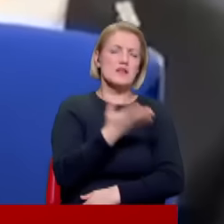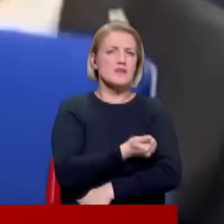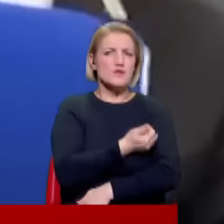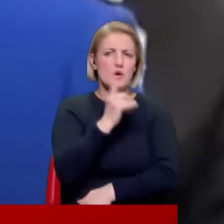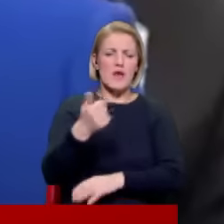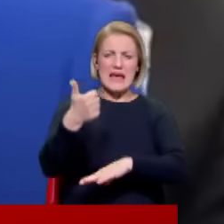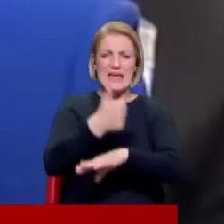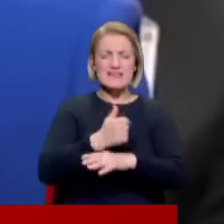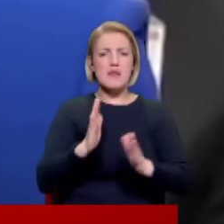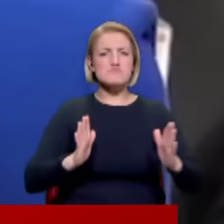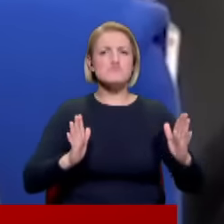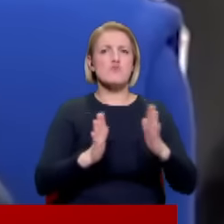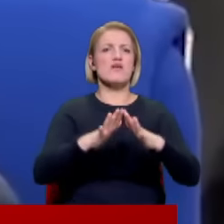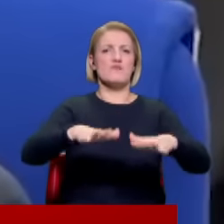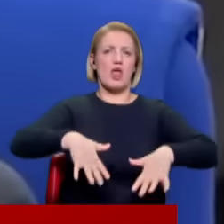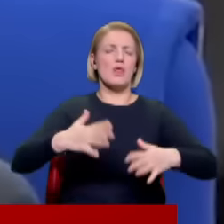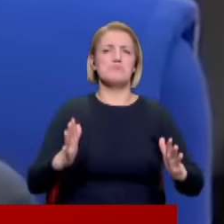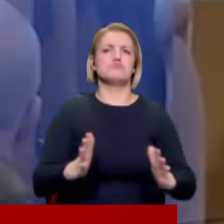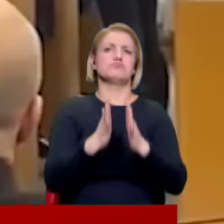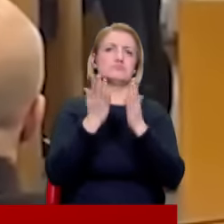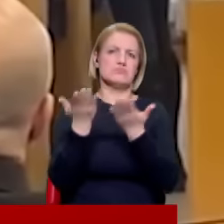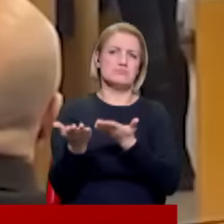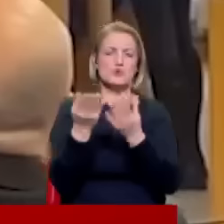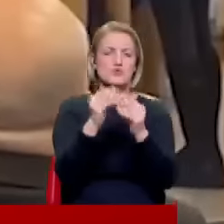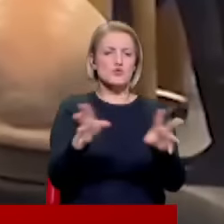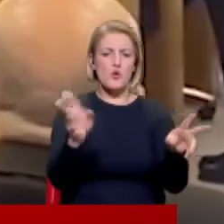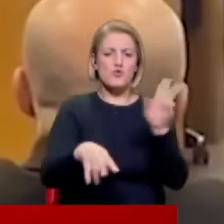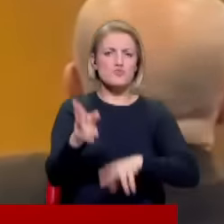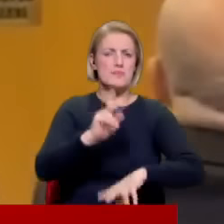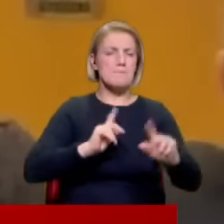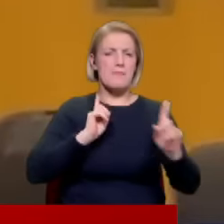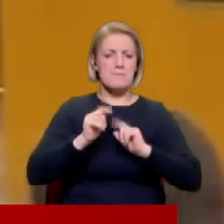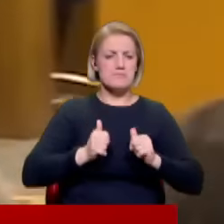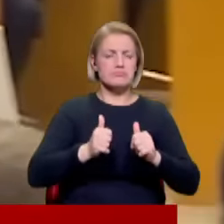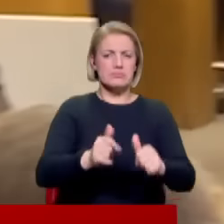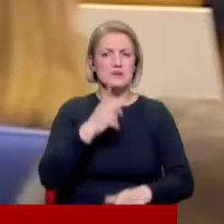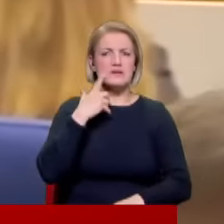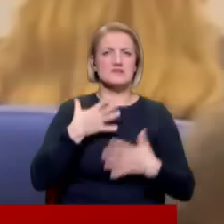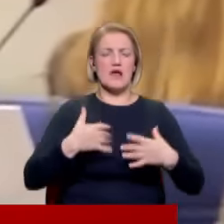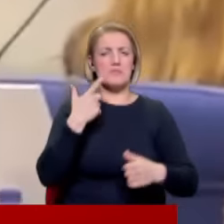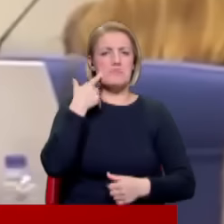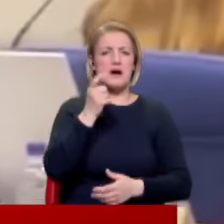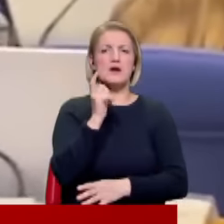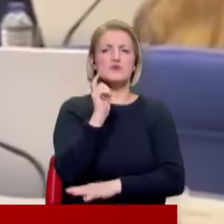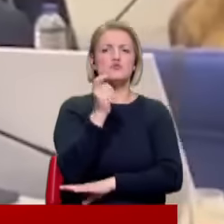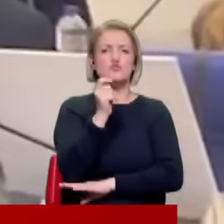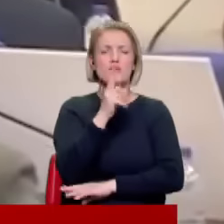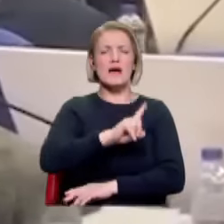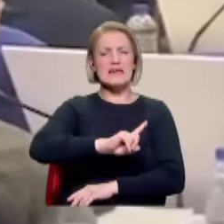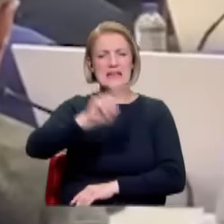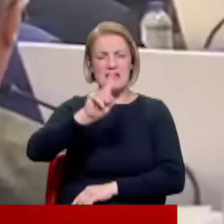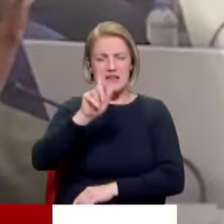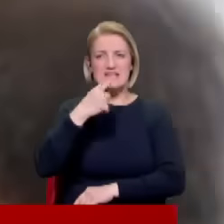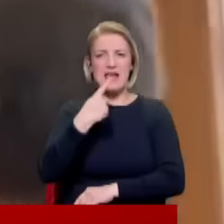Tansiyon iktidar muhalefet sıralarını da karşı karşıya getirdi. Çocuk ölümleri yargılanırken Sağlık Bakanı'nın bütçe sunumu yapmasına itiraz